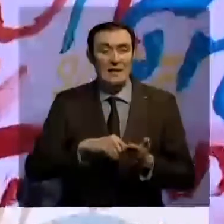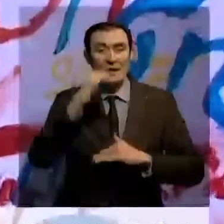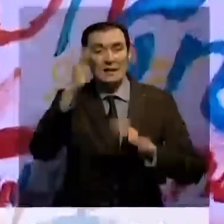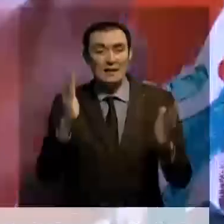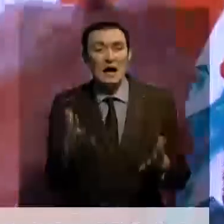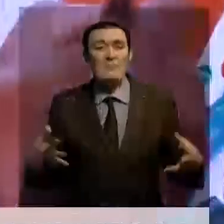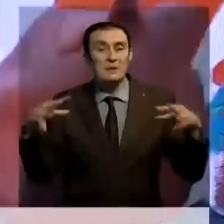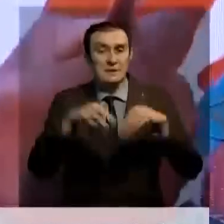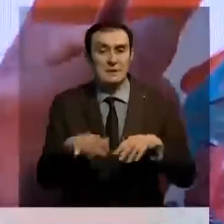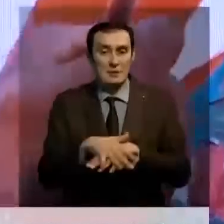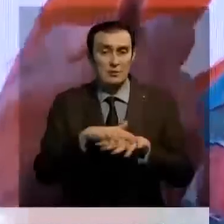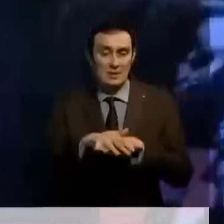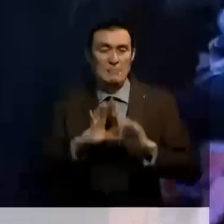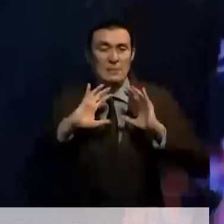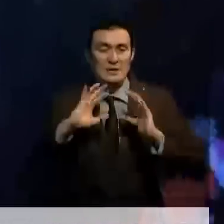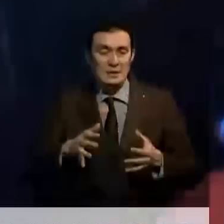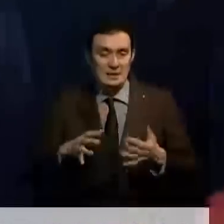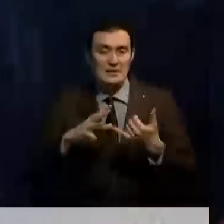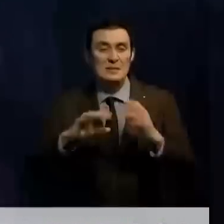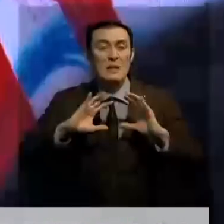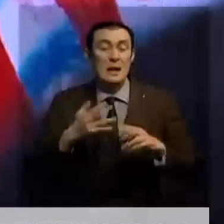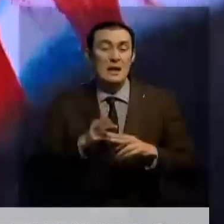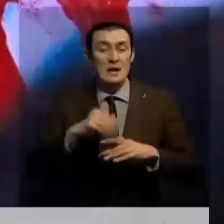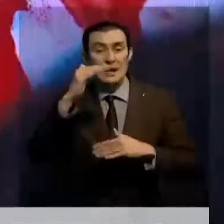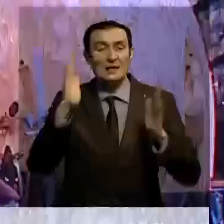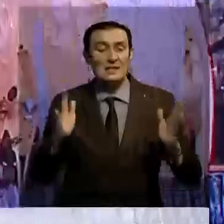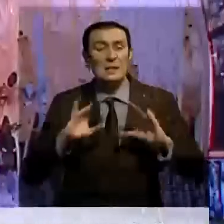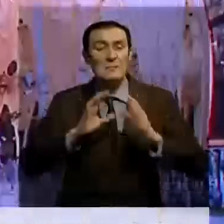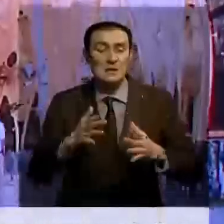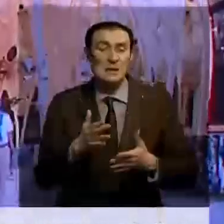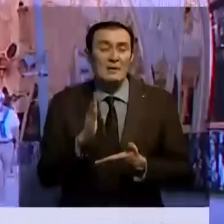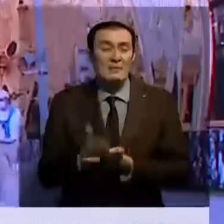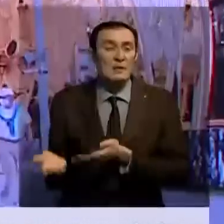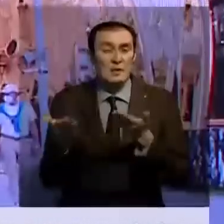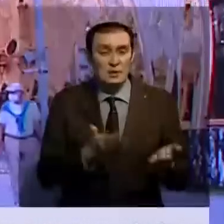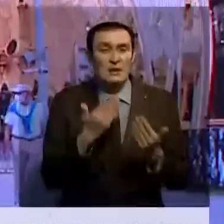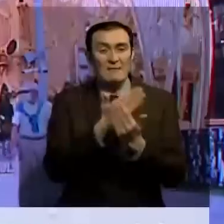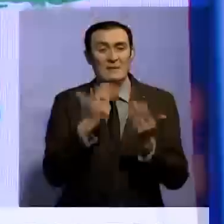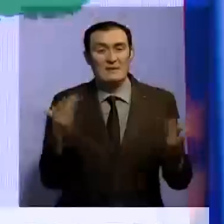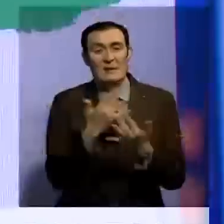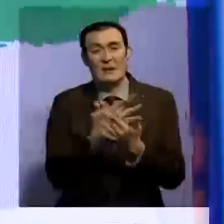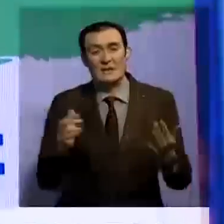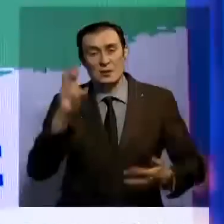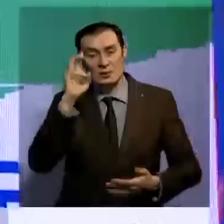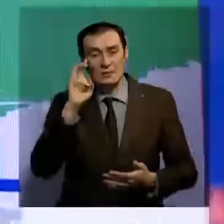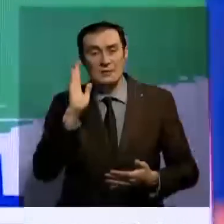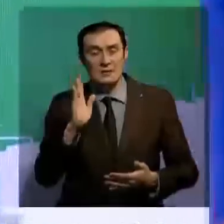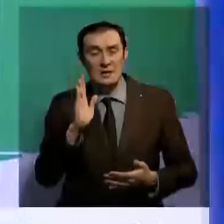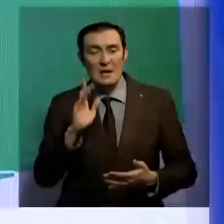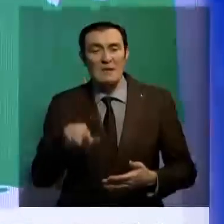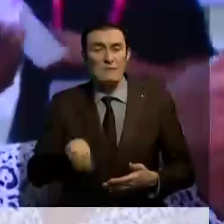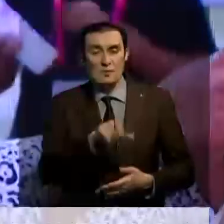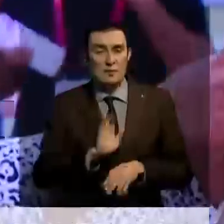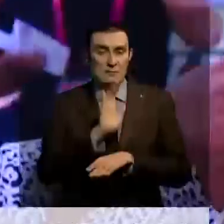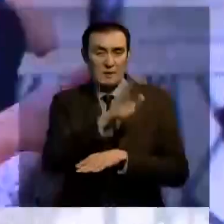– объединить всех жителей планеты Земля. «Картина мира» уже получила приглашение на выставки в разных странах и